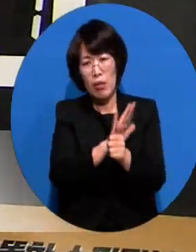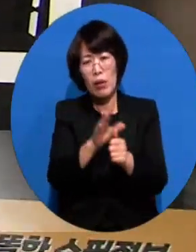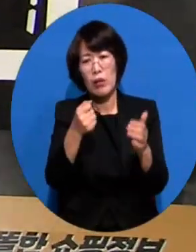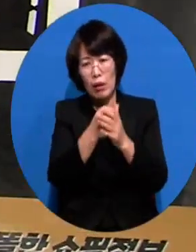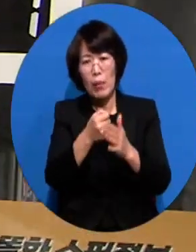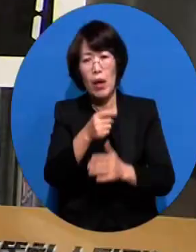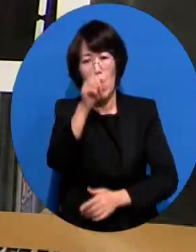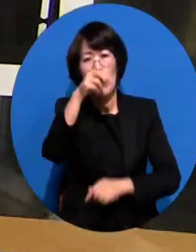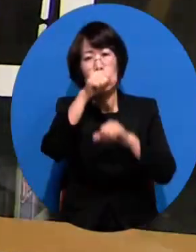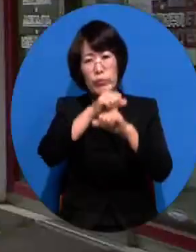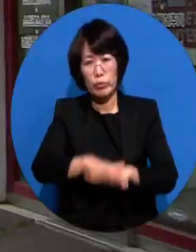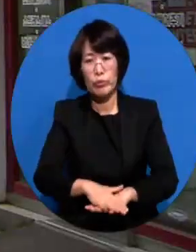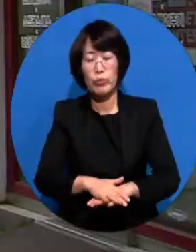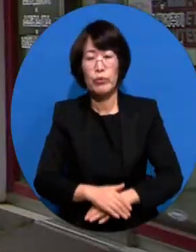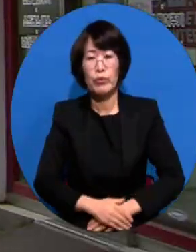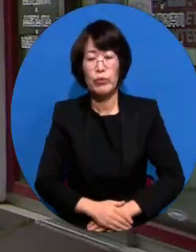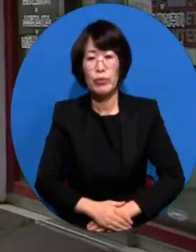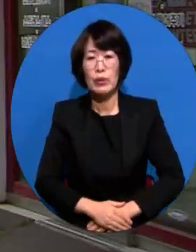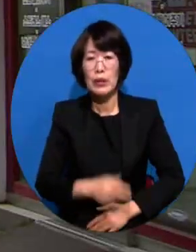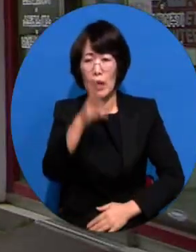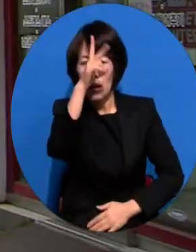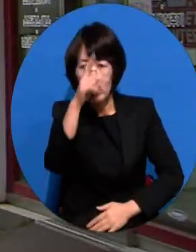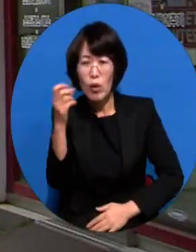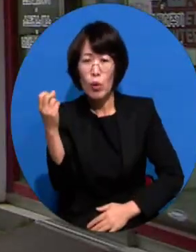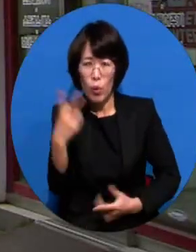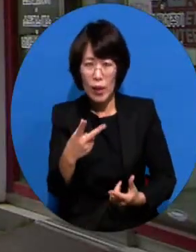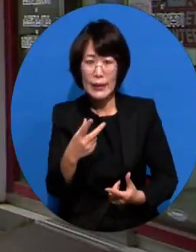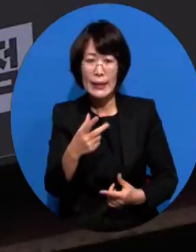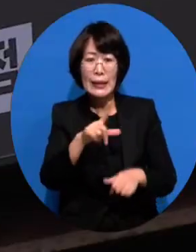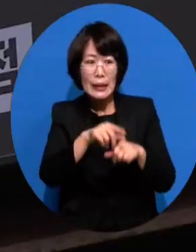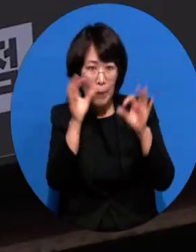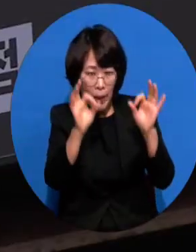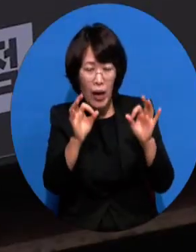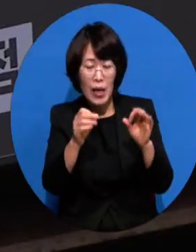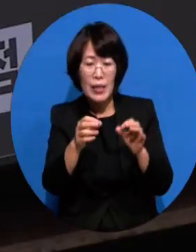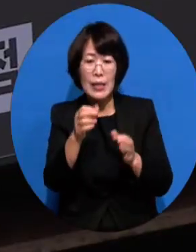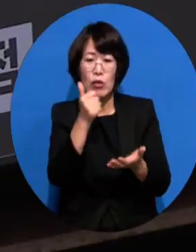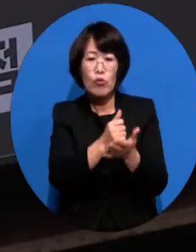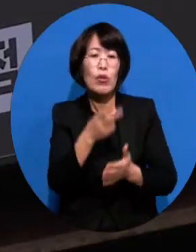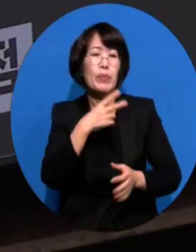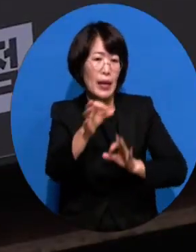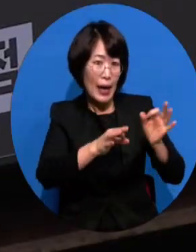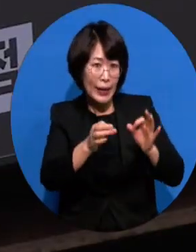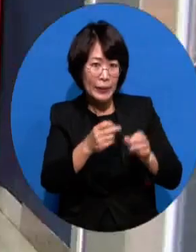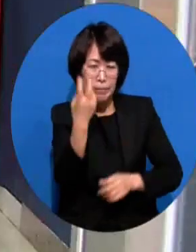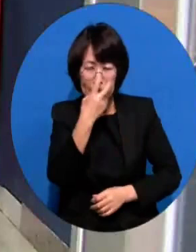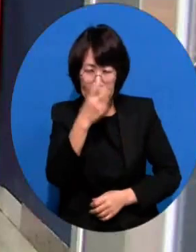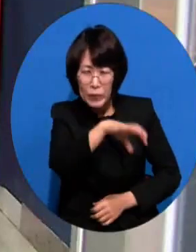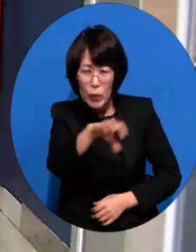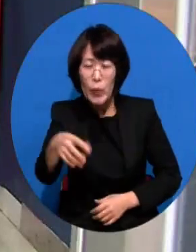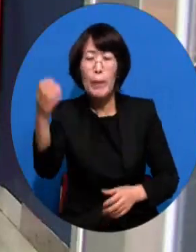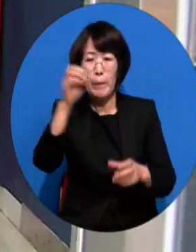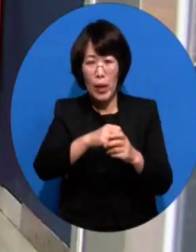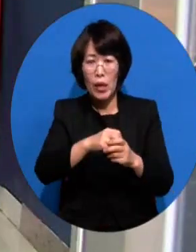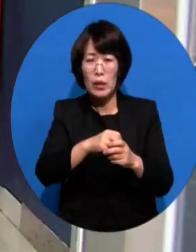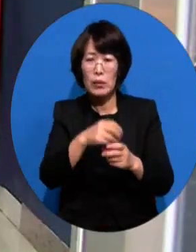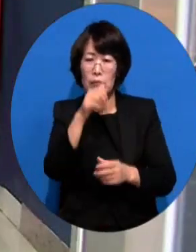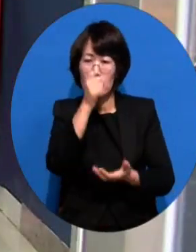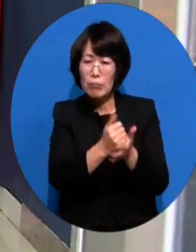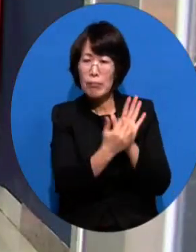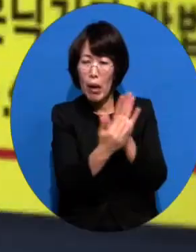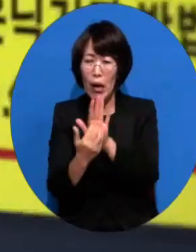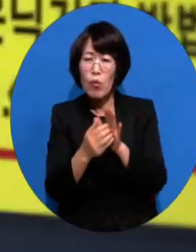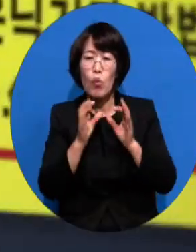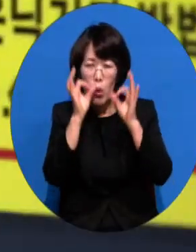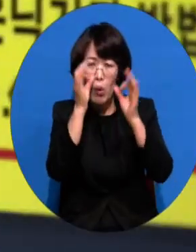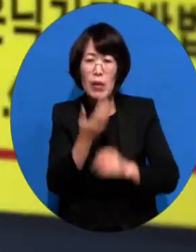차례 무산됐습니다. 경찰도 취약 시간대를 파악해 무인 점포를 순찰 구역에 포함하는 등 범죄 예방에 노력을